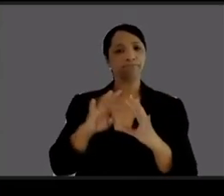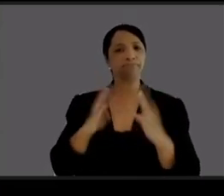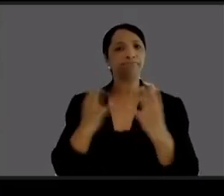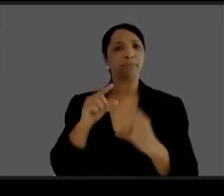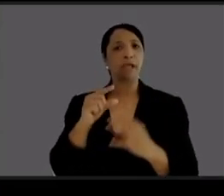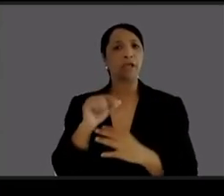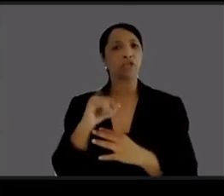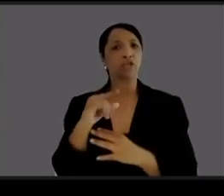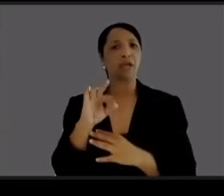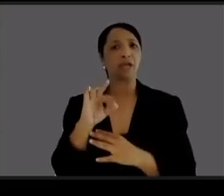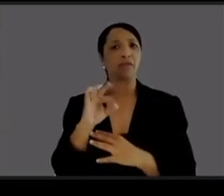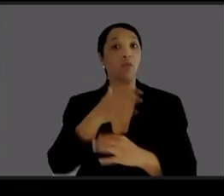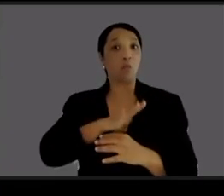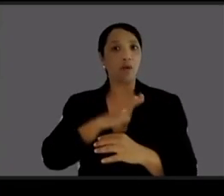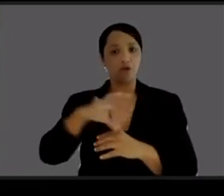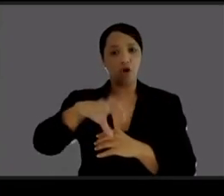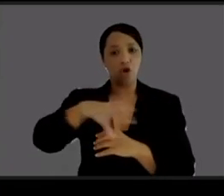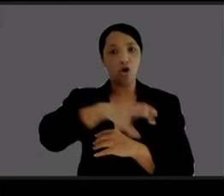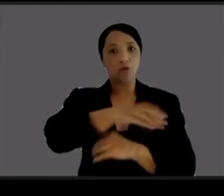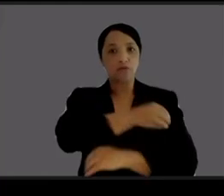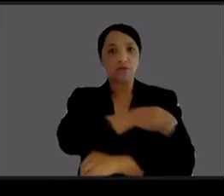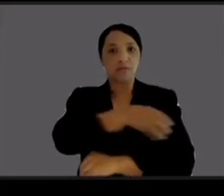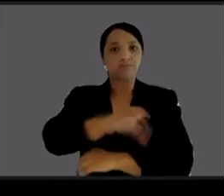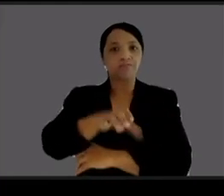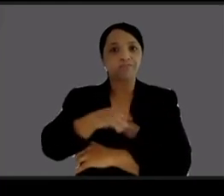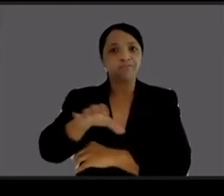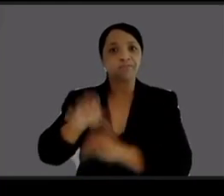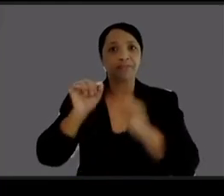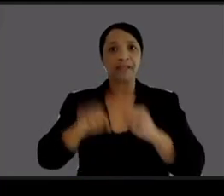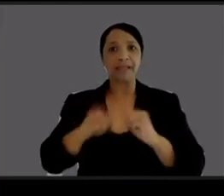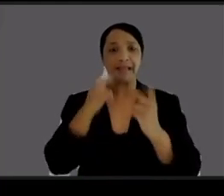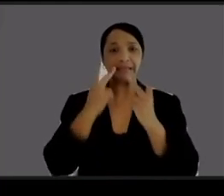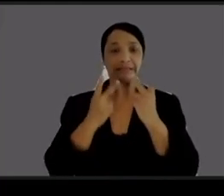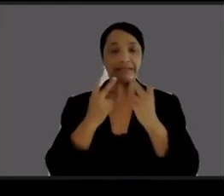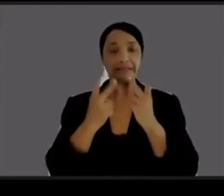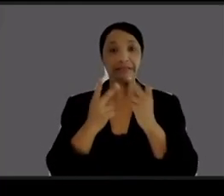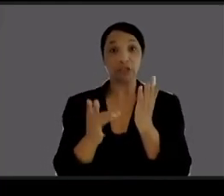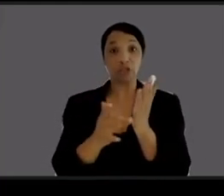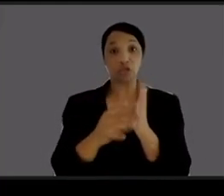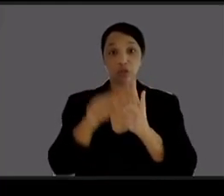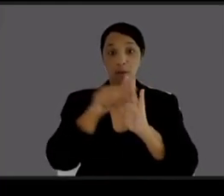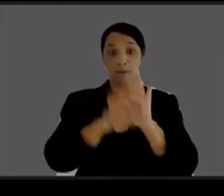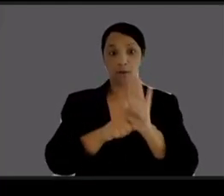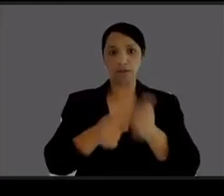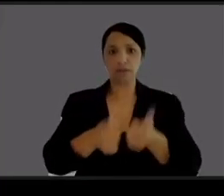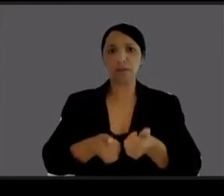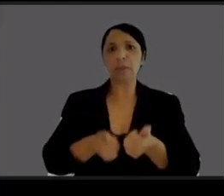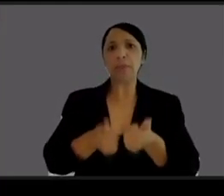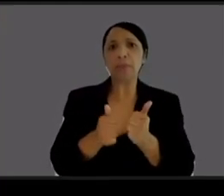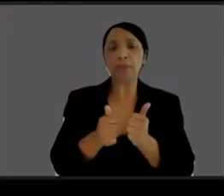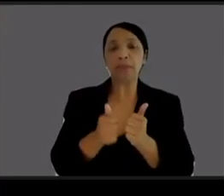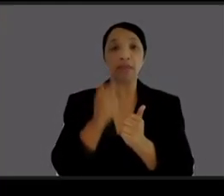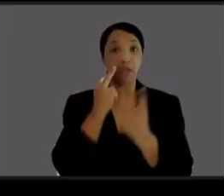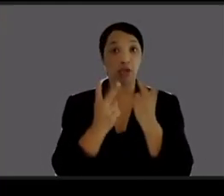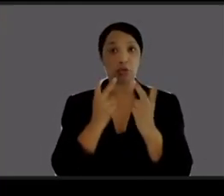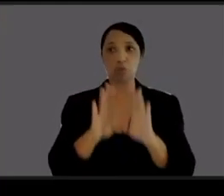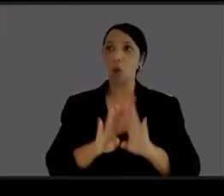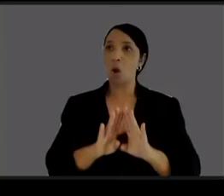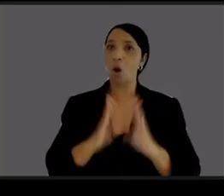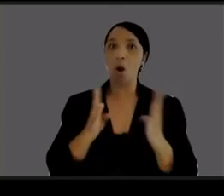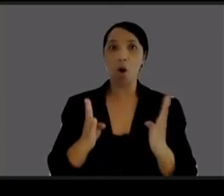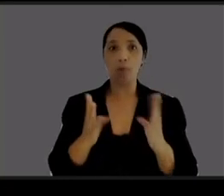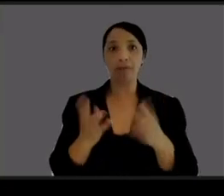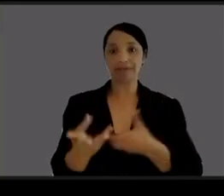يهدف لتمكين جميع الدول من تنفيذ سياسه افضل لدعم